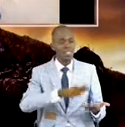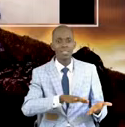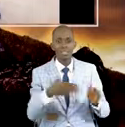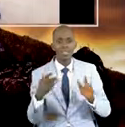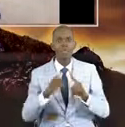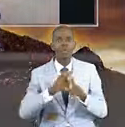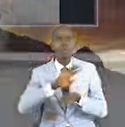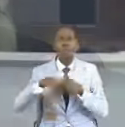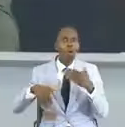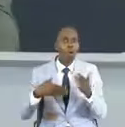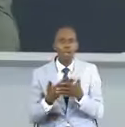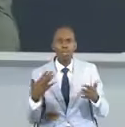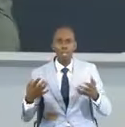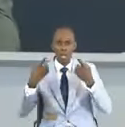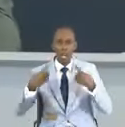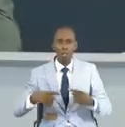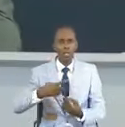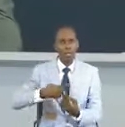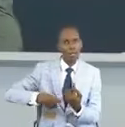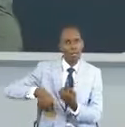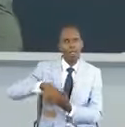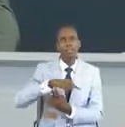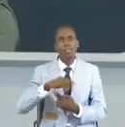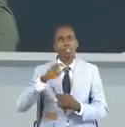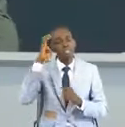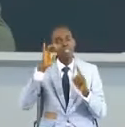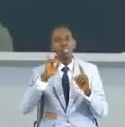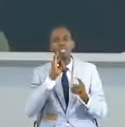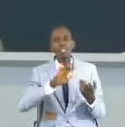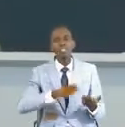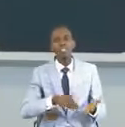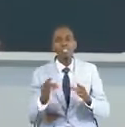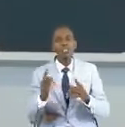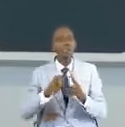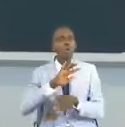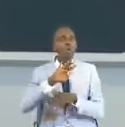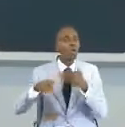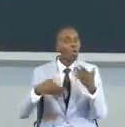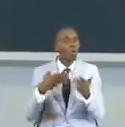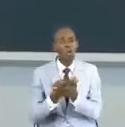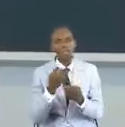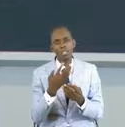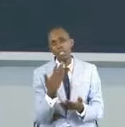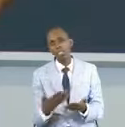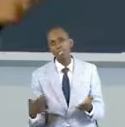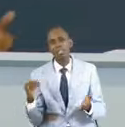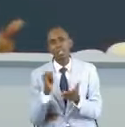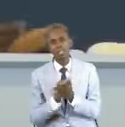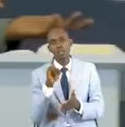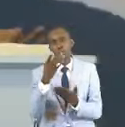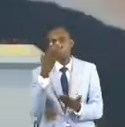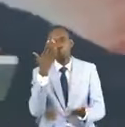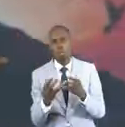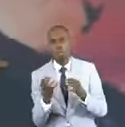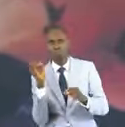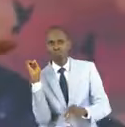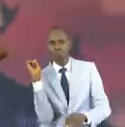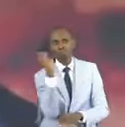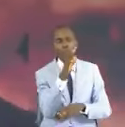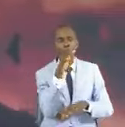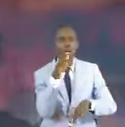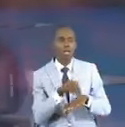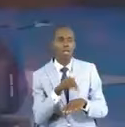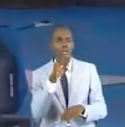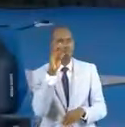Ịtụọ ya mbọ, tụọ ya okwute, ihe ọ sọrọ gị mee ya, tie ya ụtarị, ọ dịghị ihe ọ ga-emetụ ya n'ihi na ọ